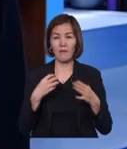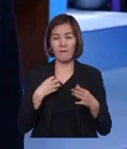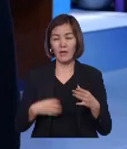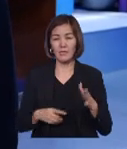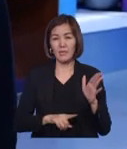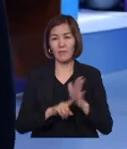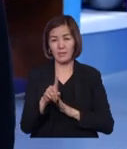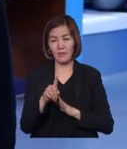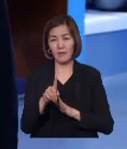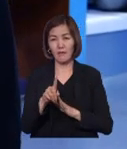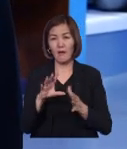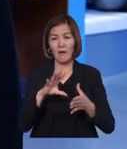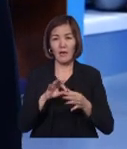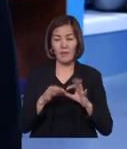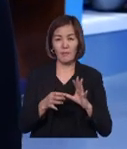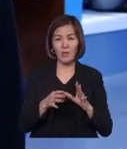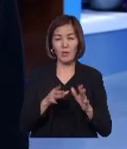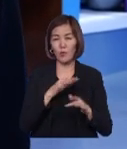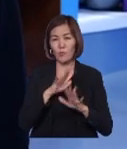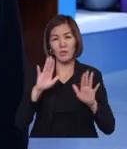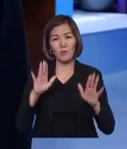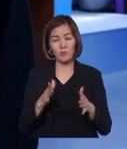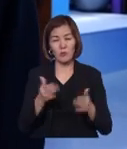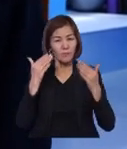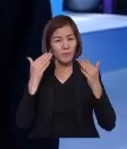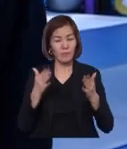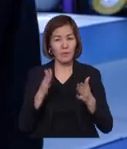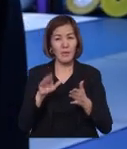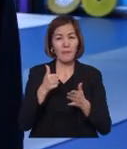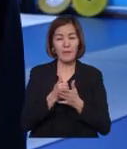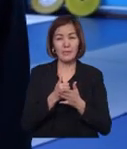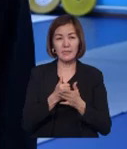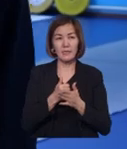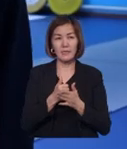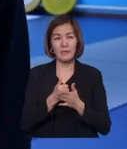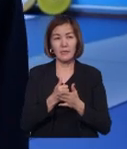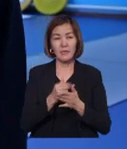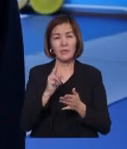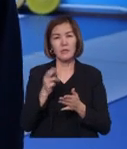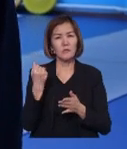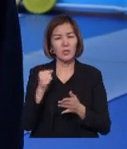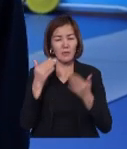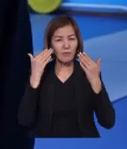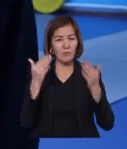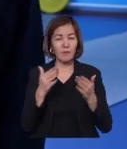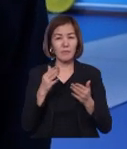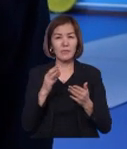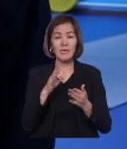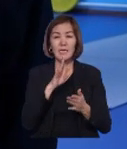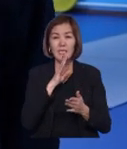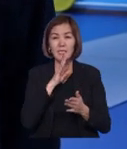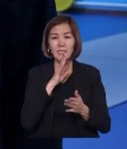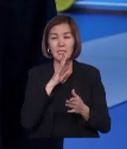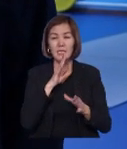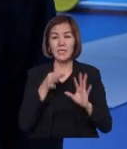басталады. Олимпиада күтпеген нәтижелерге тола. Сол себепті басты фаворит мына ел деп айта алмаймыз. Бірақ Әйгерім жарысқа дейін